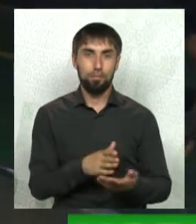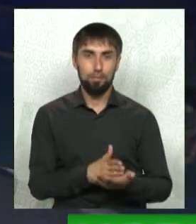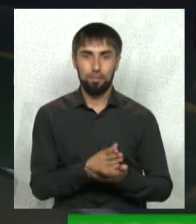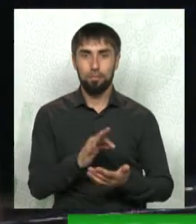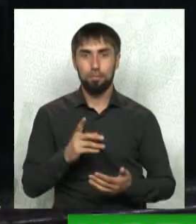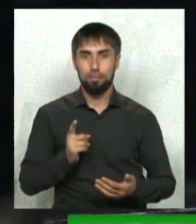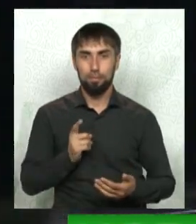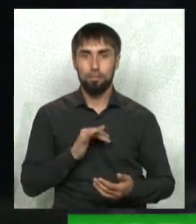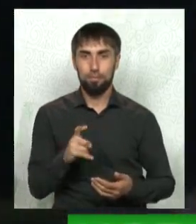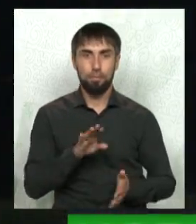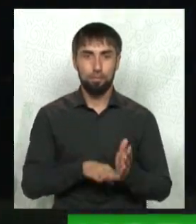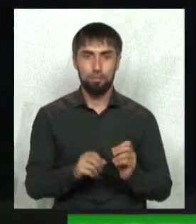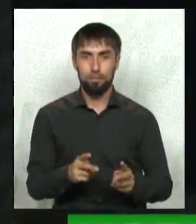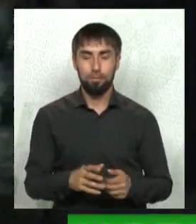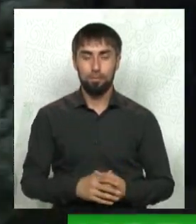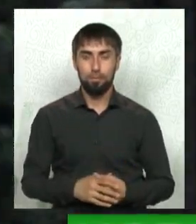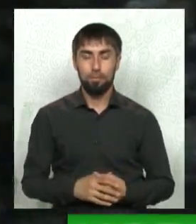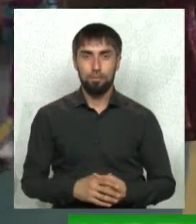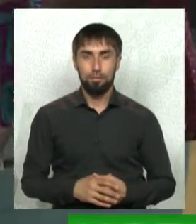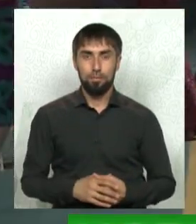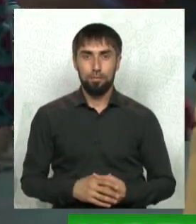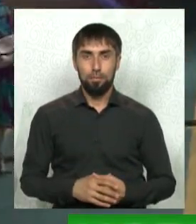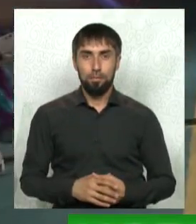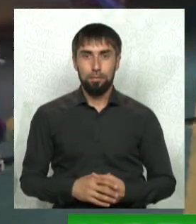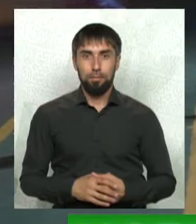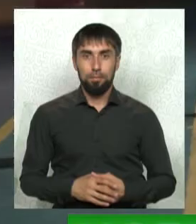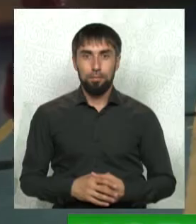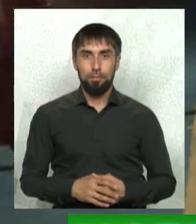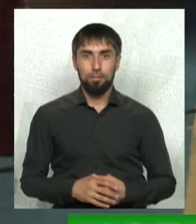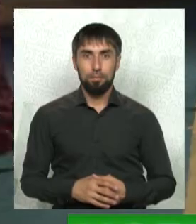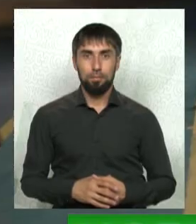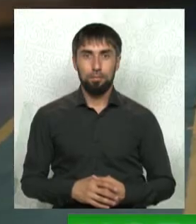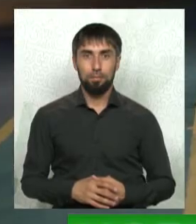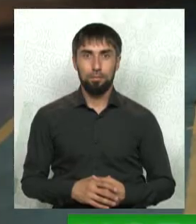охране их безопасности. Адам Ирешков, Магомед Шаухалов, Новости 24.